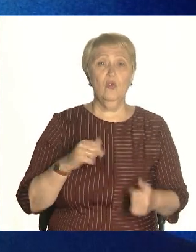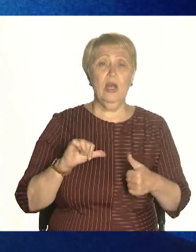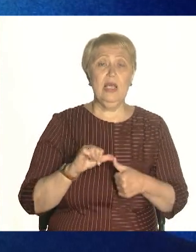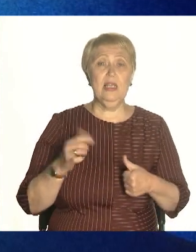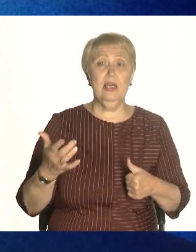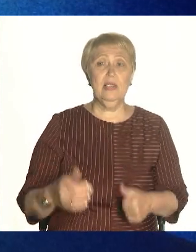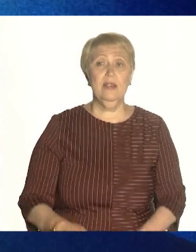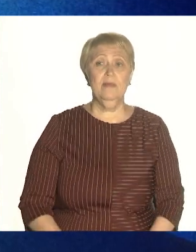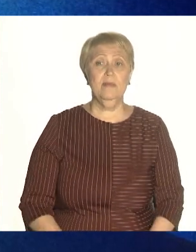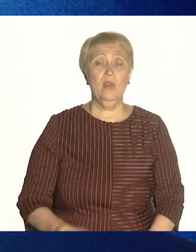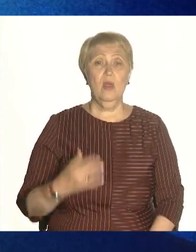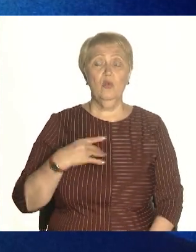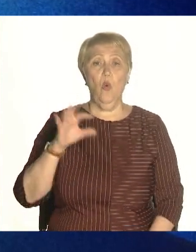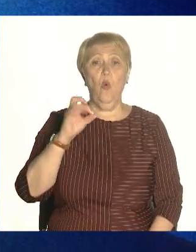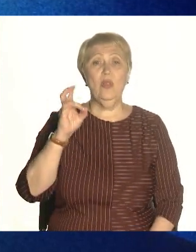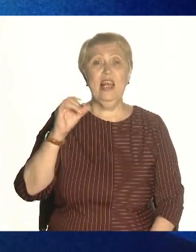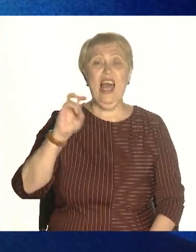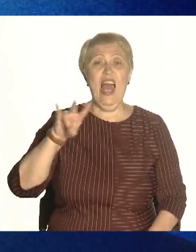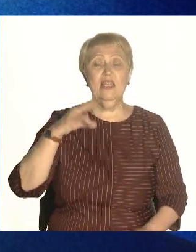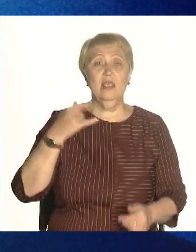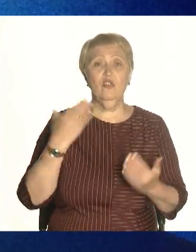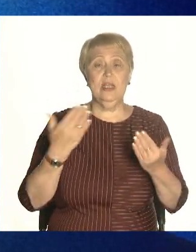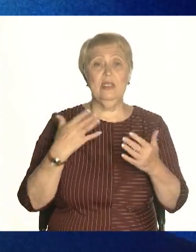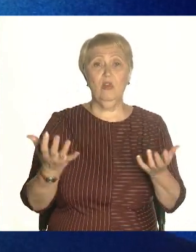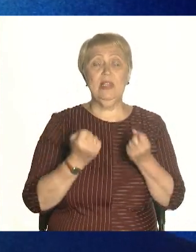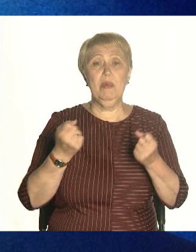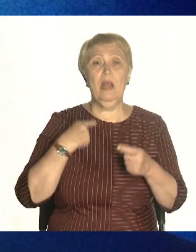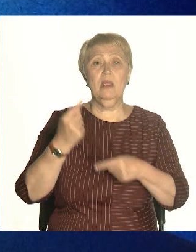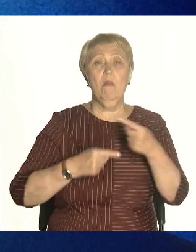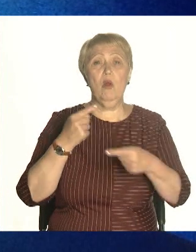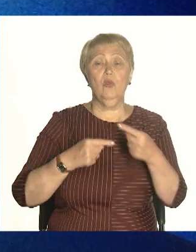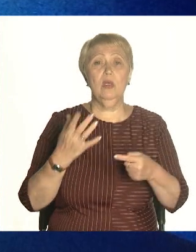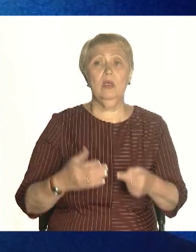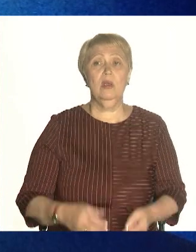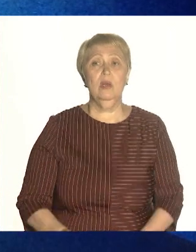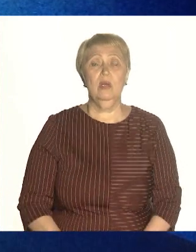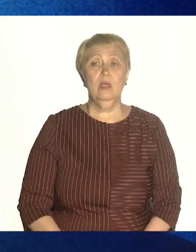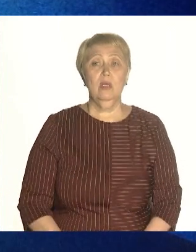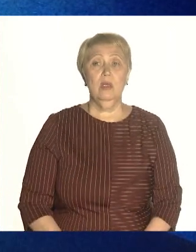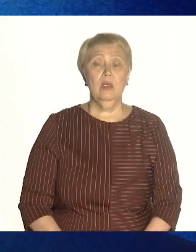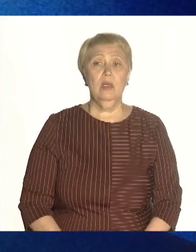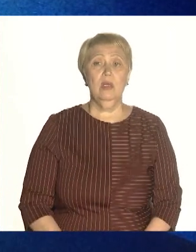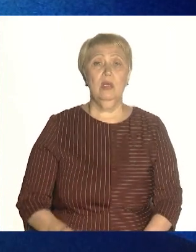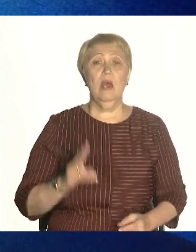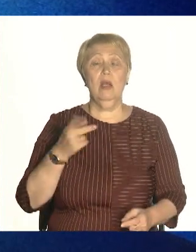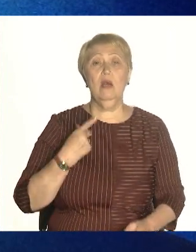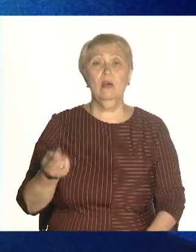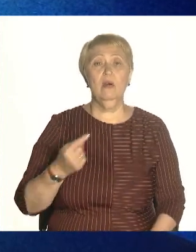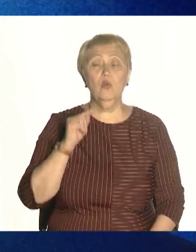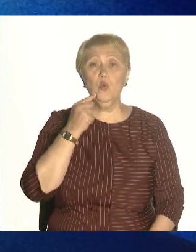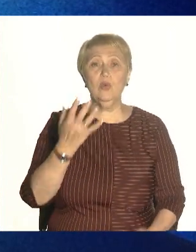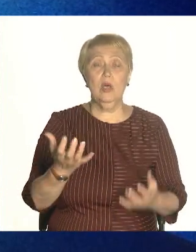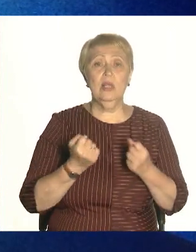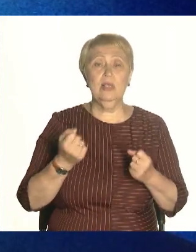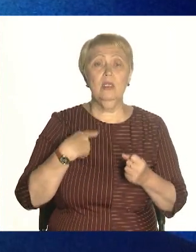сейчас набирают обороты, как вы сказали. А насколько вообще реально найти вот этих